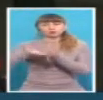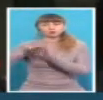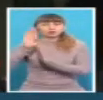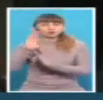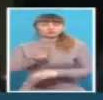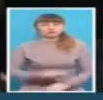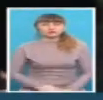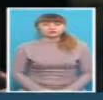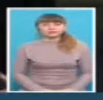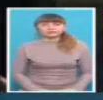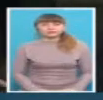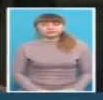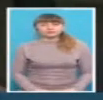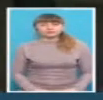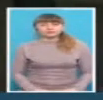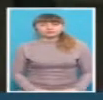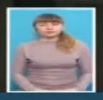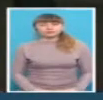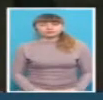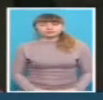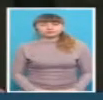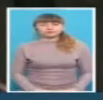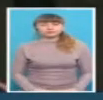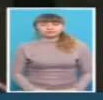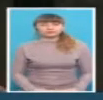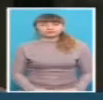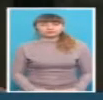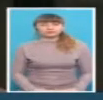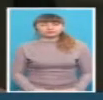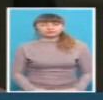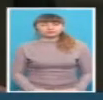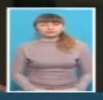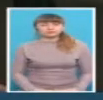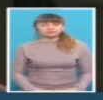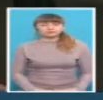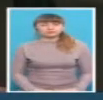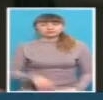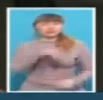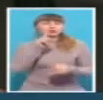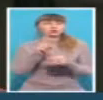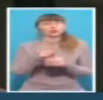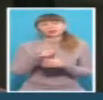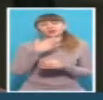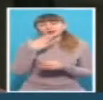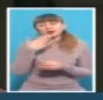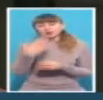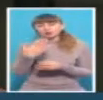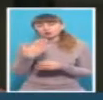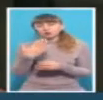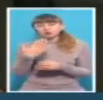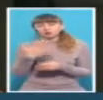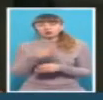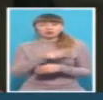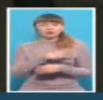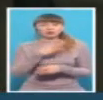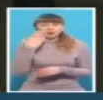де құралады. Осының арасында да сол халықпен, елмен жарпы бизнеспен қарым-қатынасты да осы заң жүйесінде